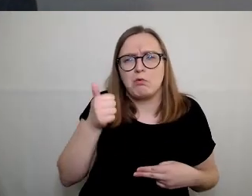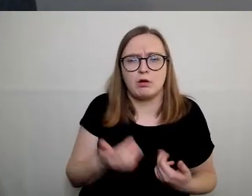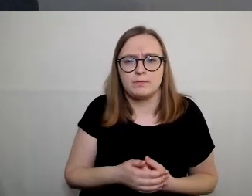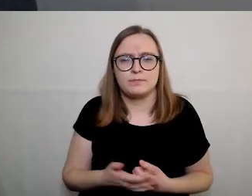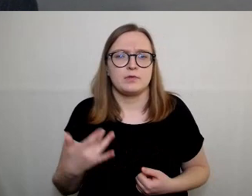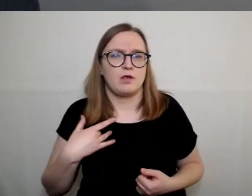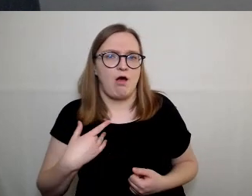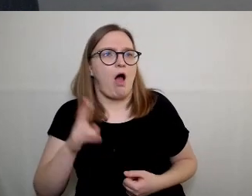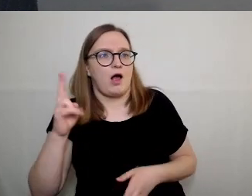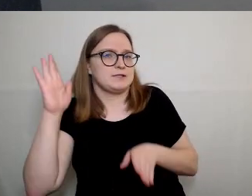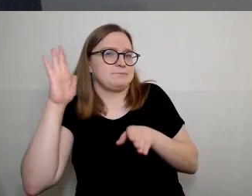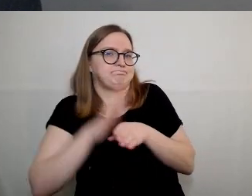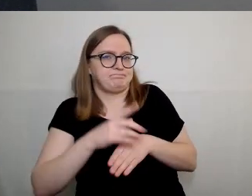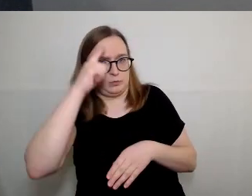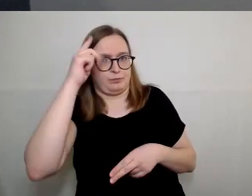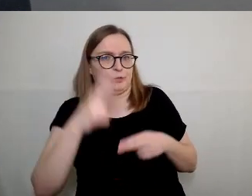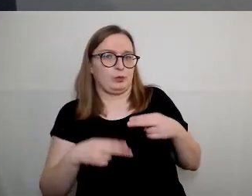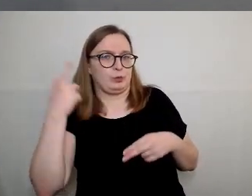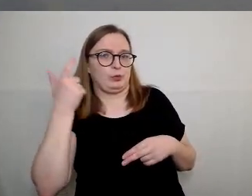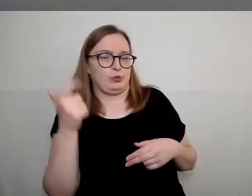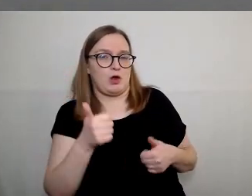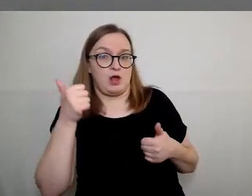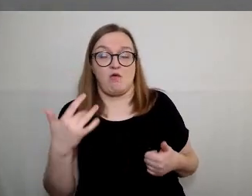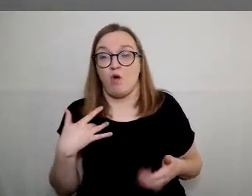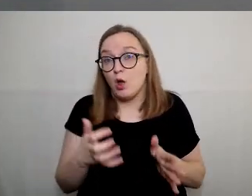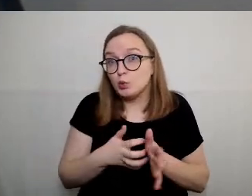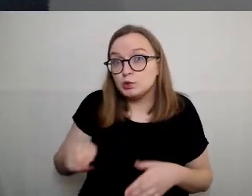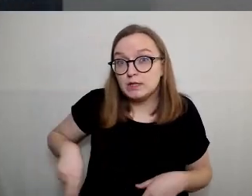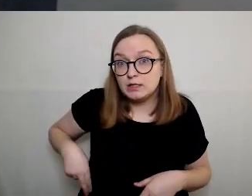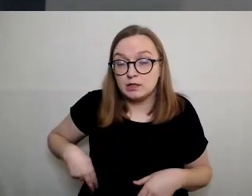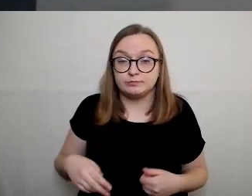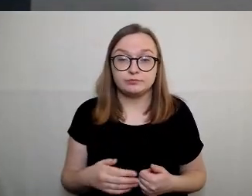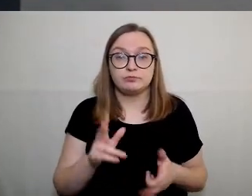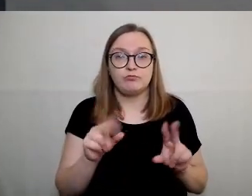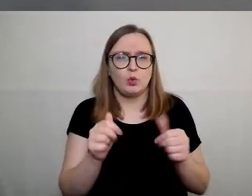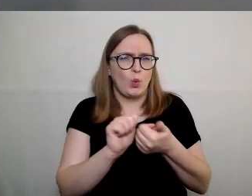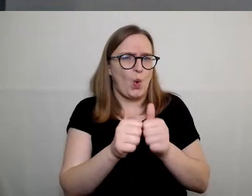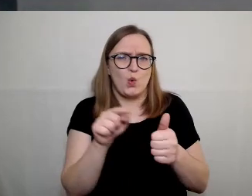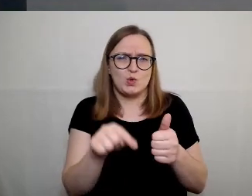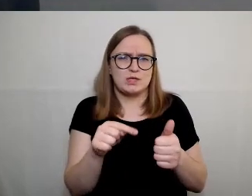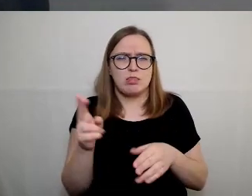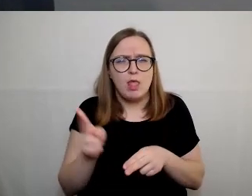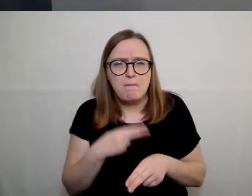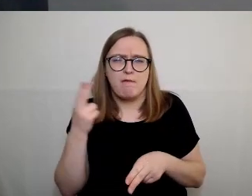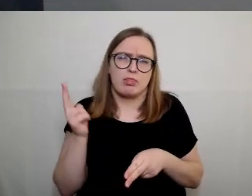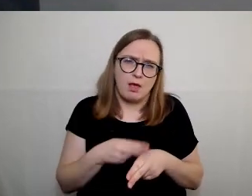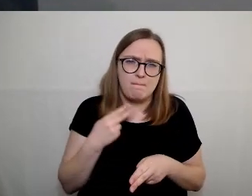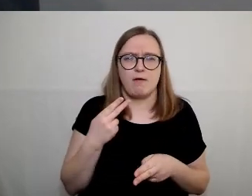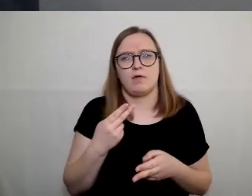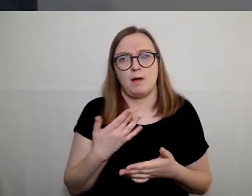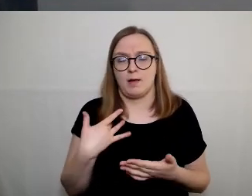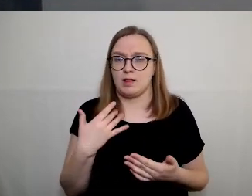nuspręsta, kad taip geriau yra. Supratau, ačiū. Ir gal ir trūksta net. Iš tikrųjų, konkursai ten nepavyksta, bet galbūt sąlygos